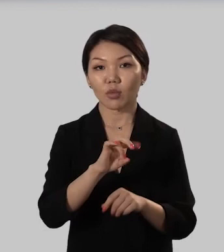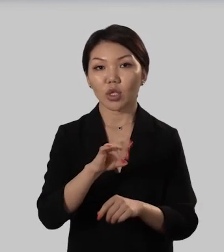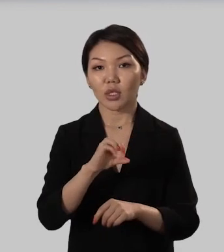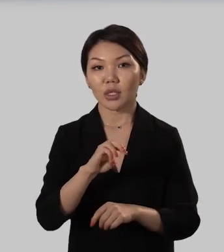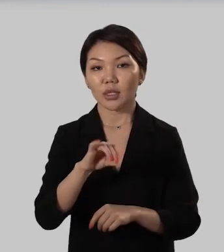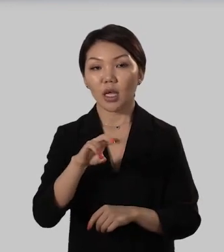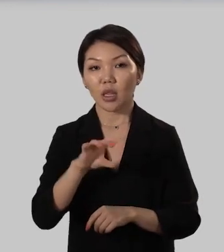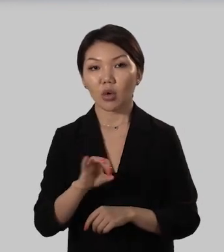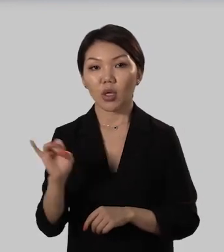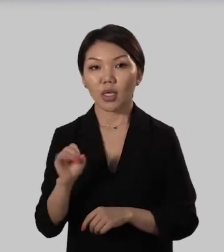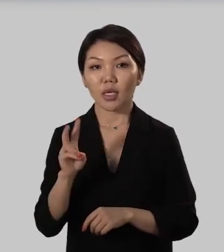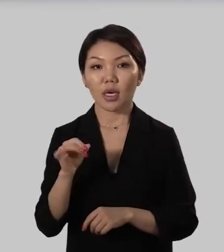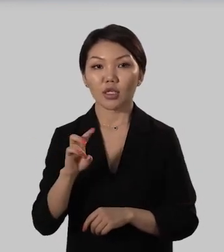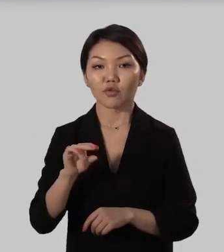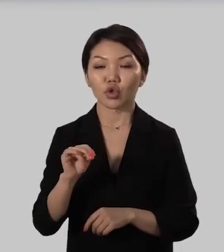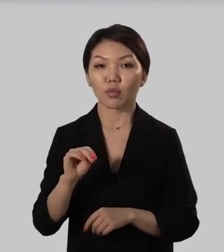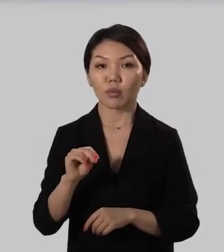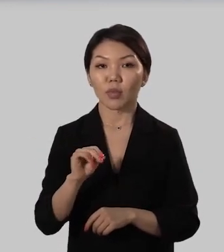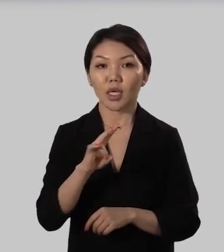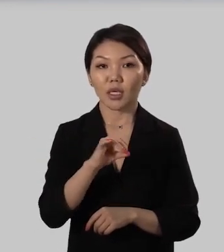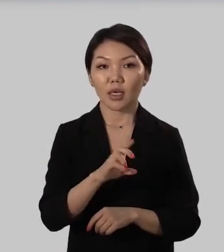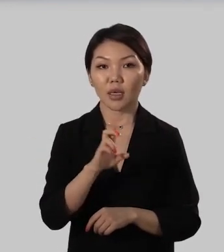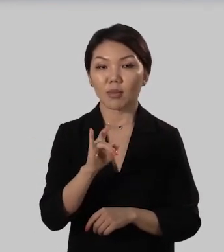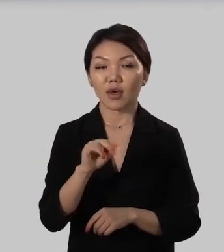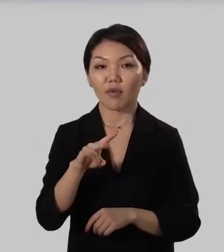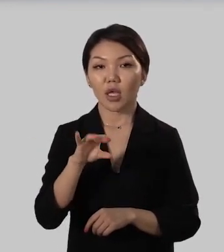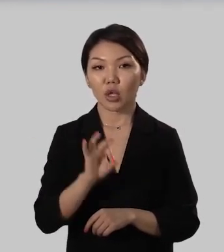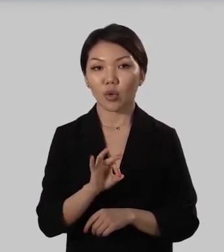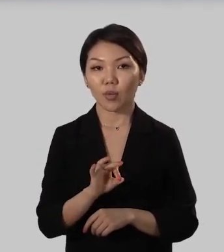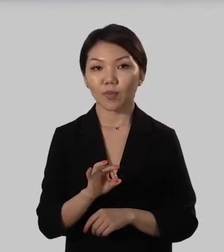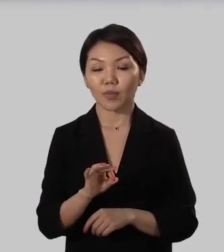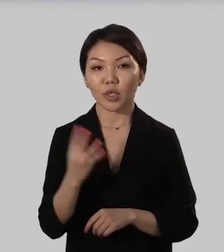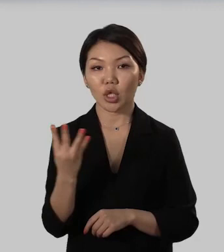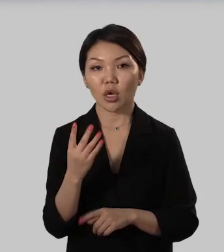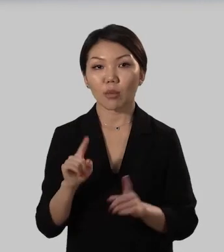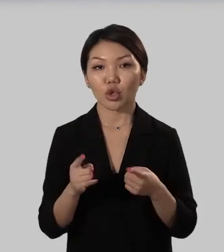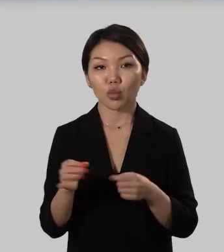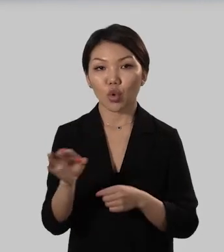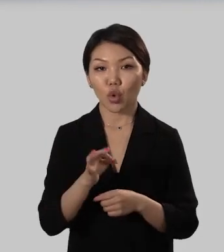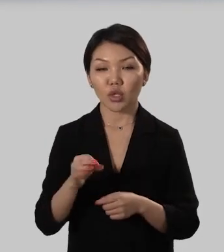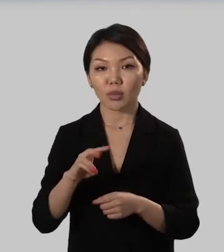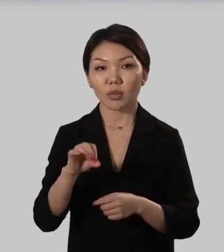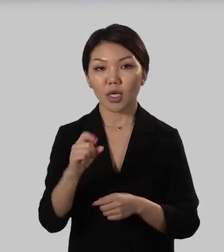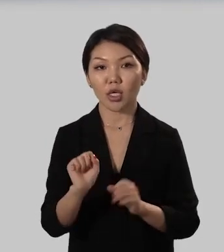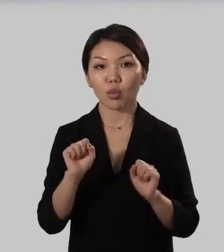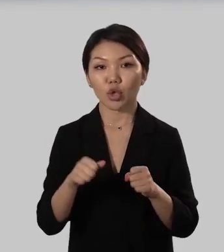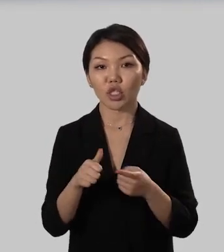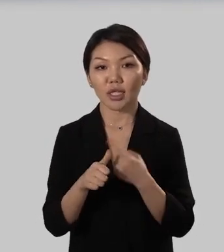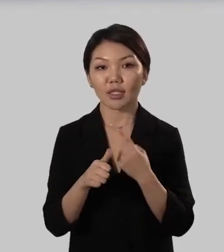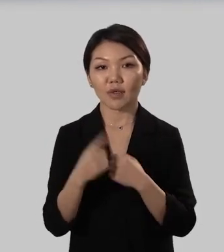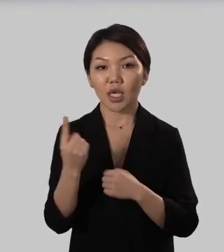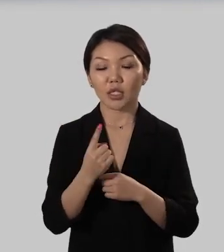и как ни в чем не бывало почему озеро merz bagheera можно назвать одним из чудес